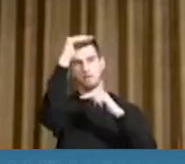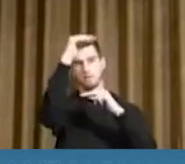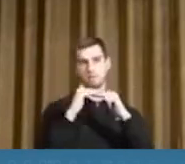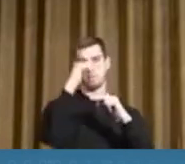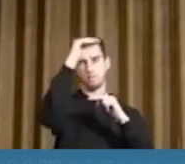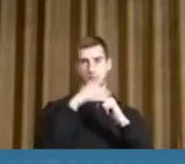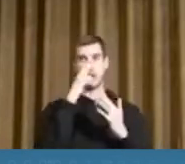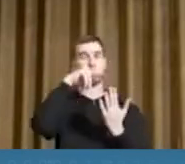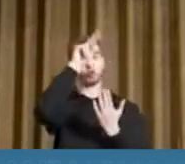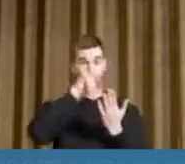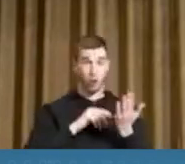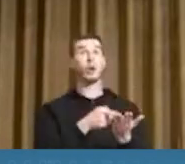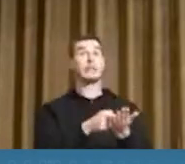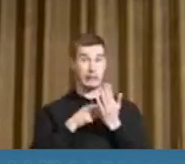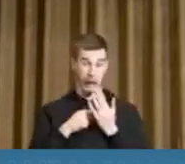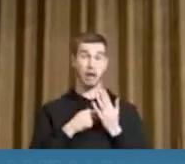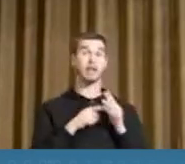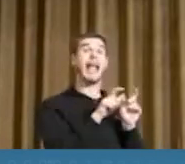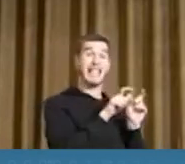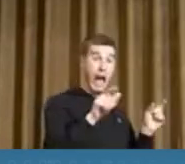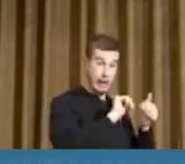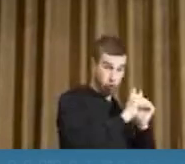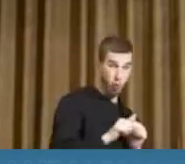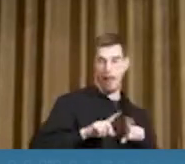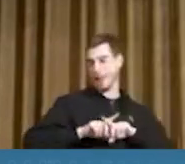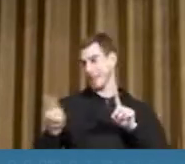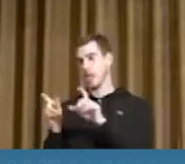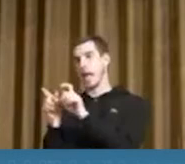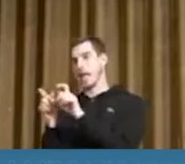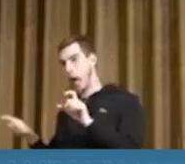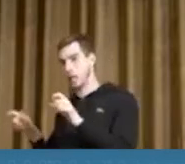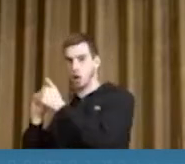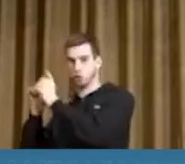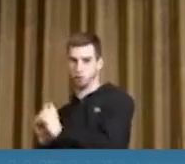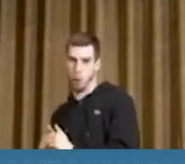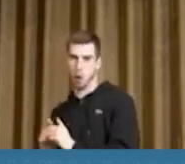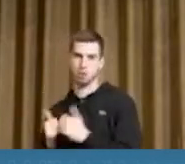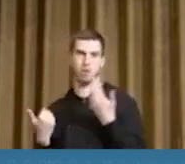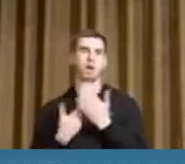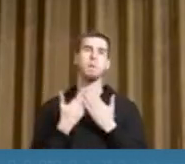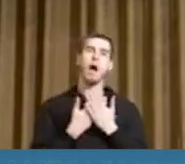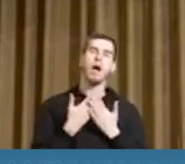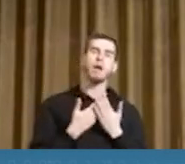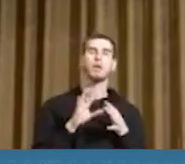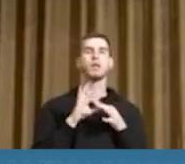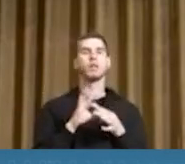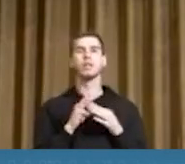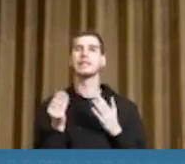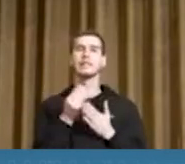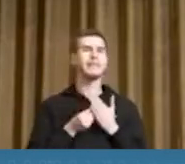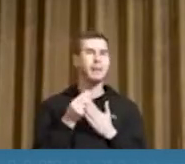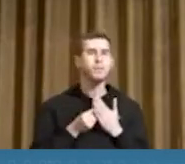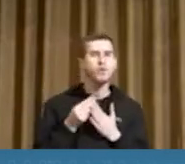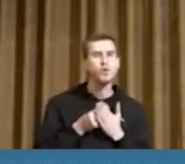hier einen Unterschied zwischen Nicht-Kadersportlern und Kader- und Profisportlern, zum Beispiel bei diesen Symptomen, die so kardialbedingt